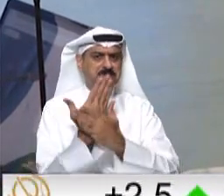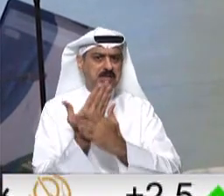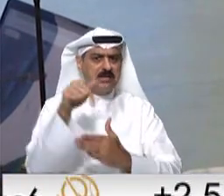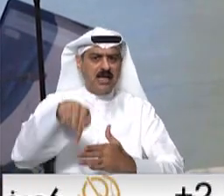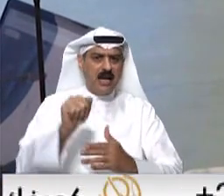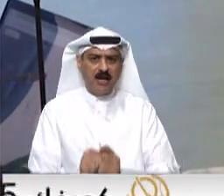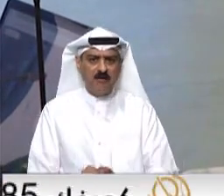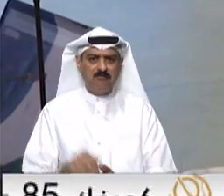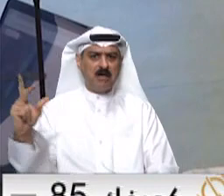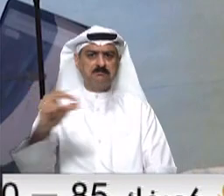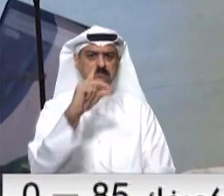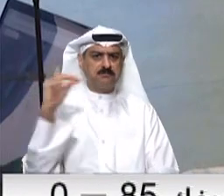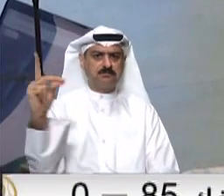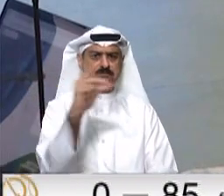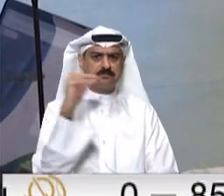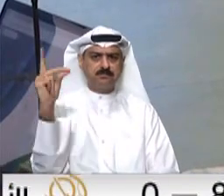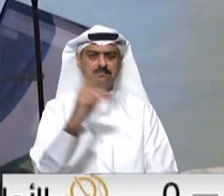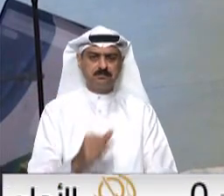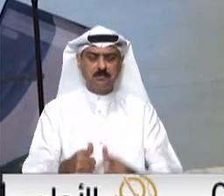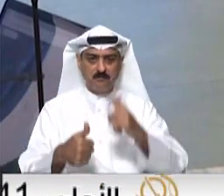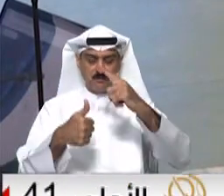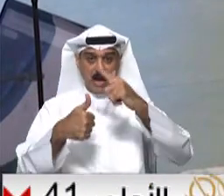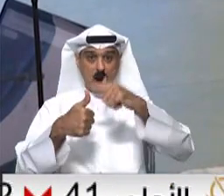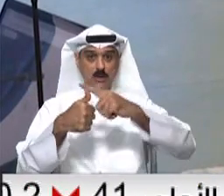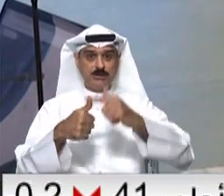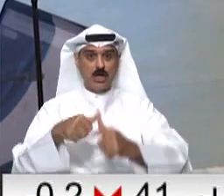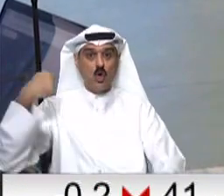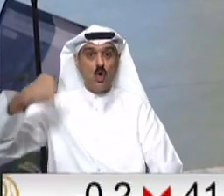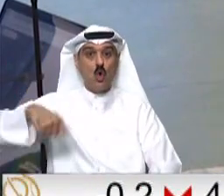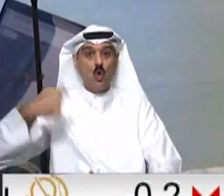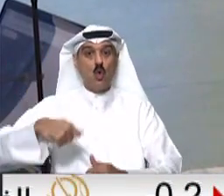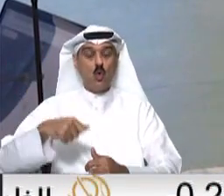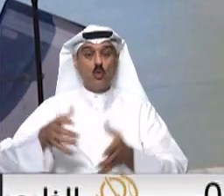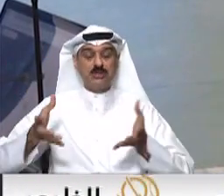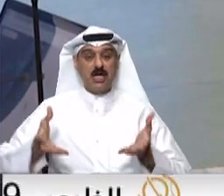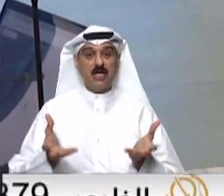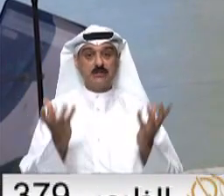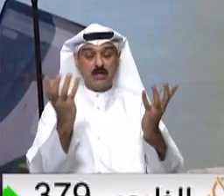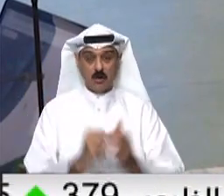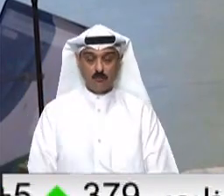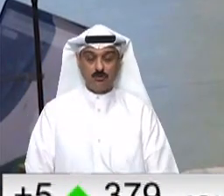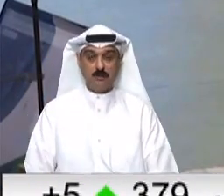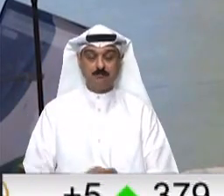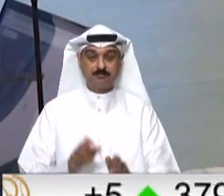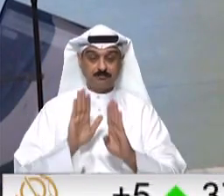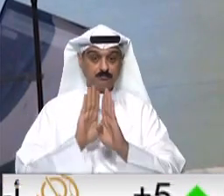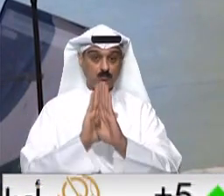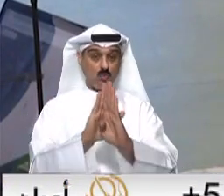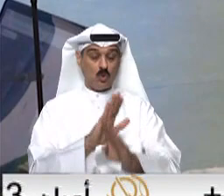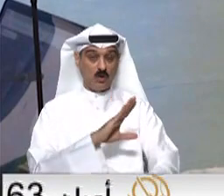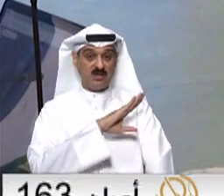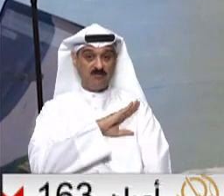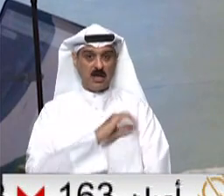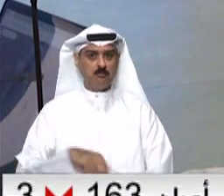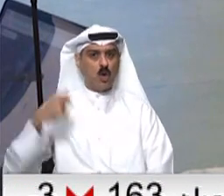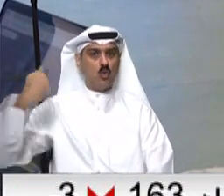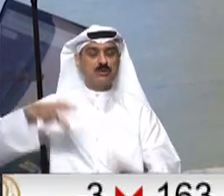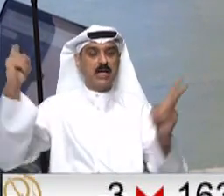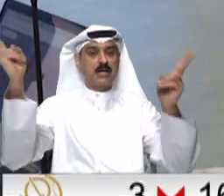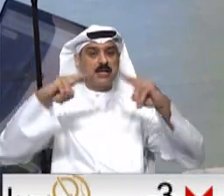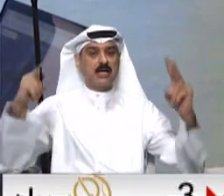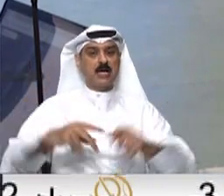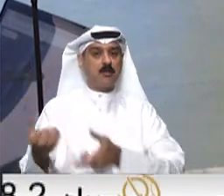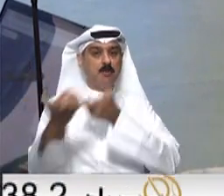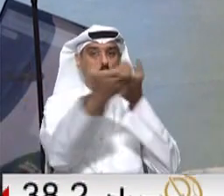يعني الطوارئ بقيادة وزارة الأشغال العامة وإدارة الدفاع المدني ووزارة الداخلية ووزارة الكهرباء والماء وقوة